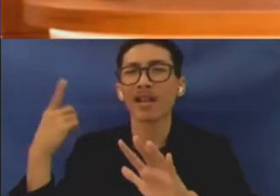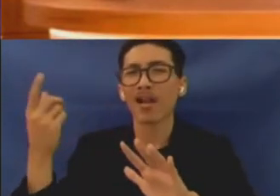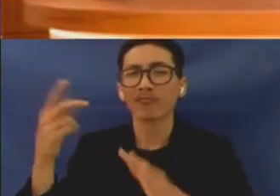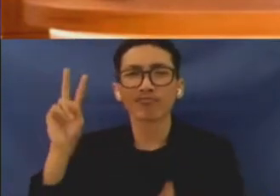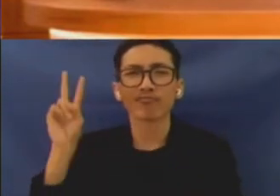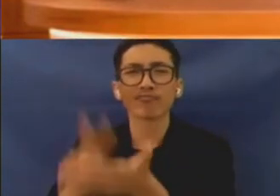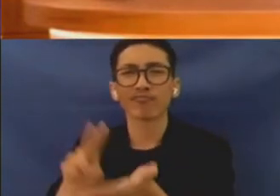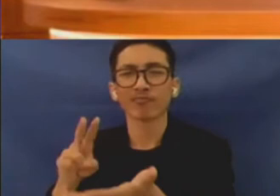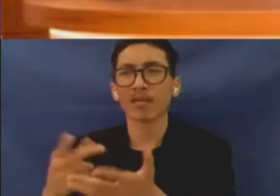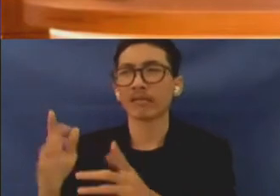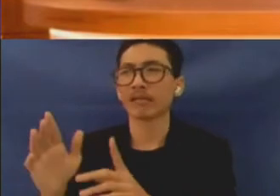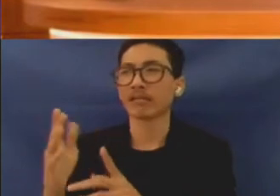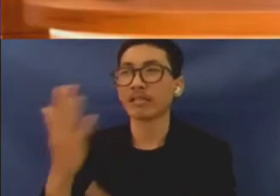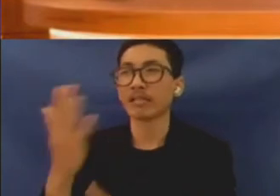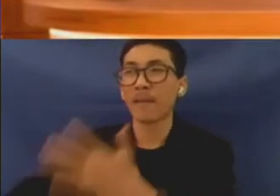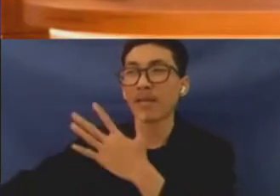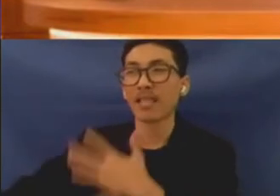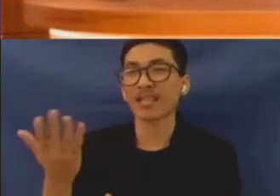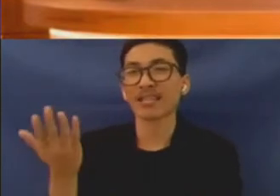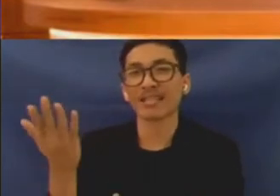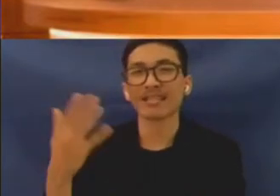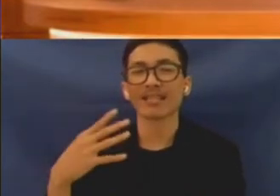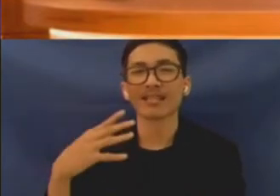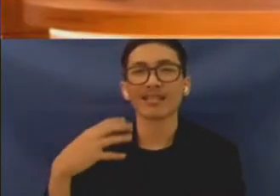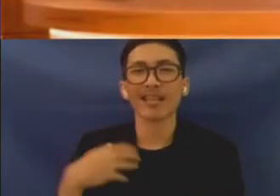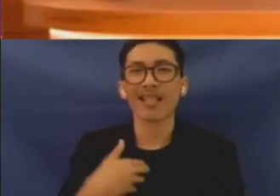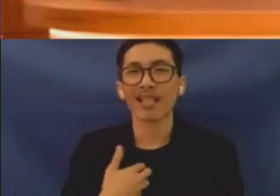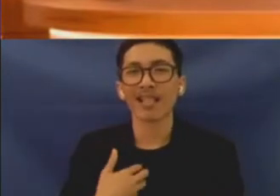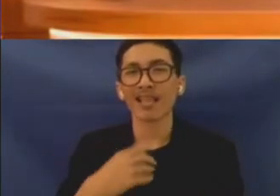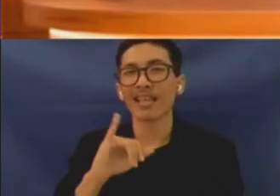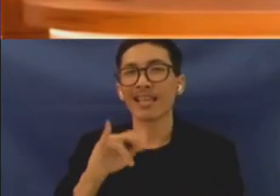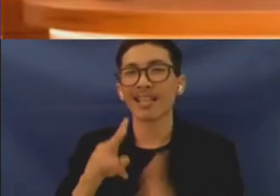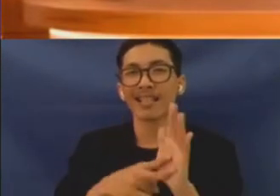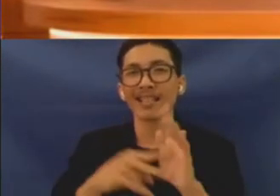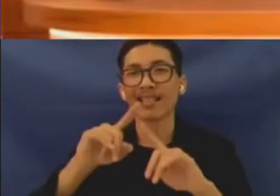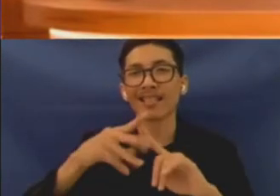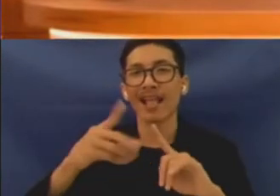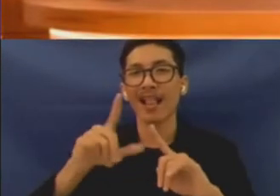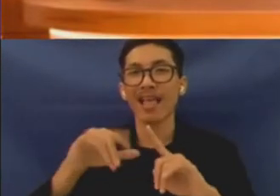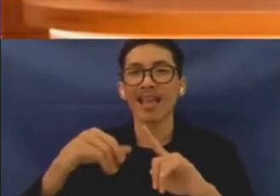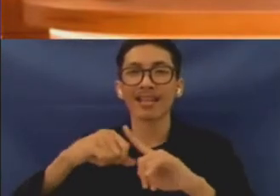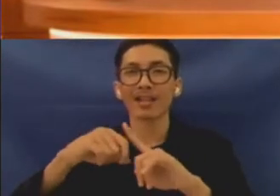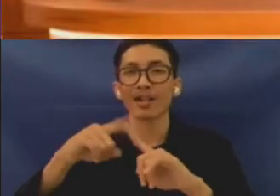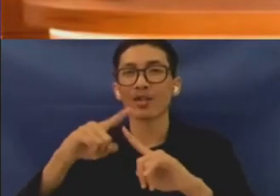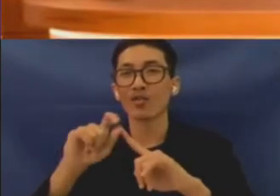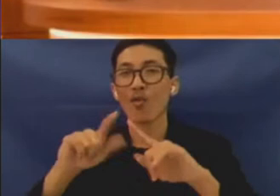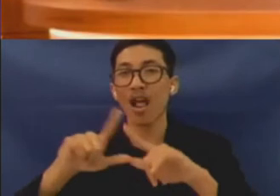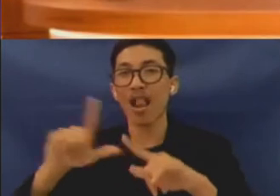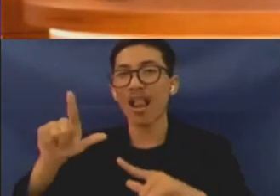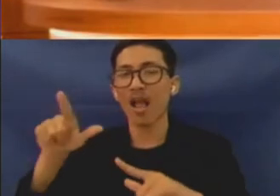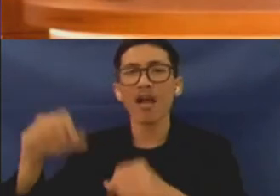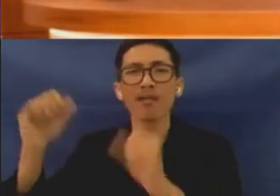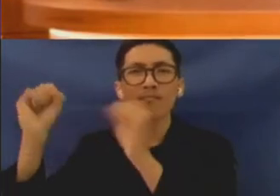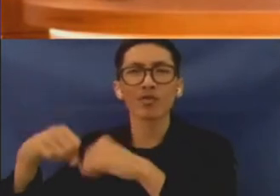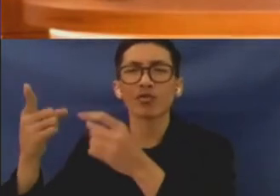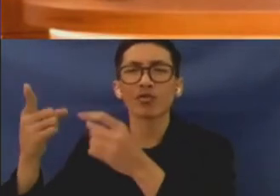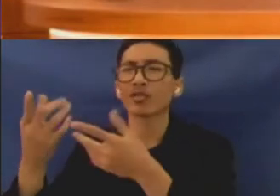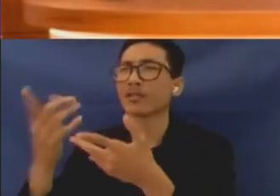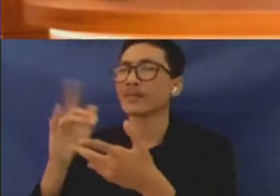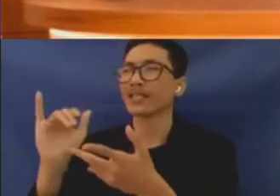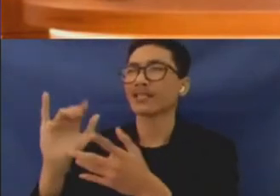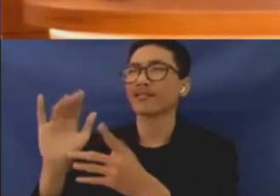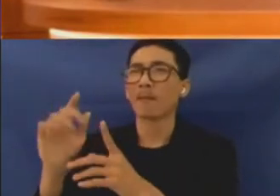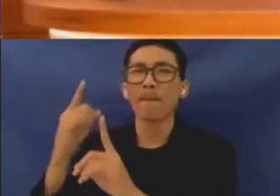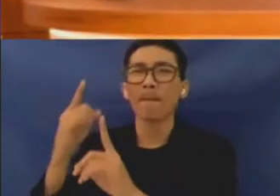intelektual, atau yang kita kenal dalam kasus Buck Victory Bell. Keputusan yang mendukung sterilisasi paksa individu tertentu yang didukung